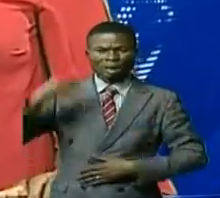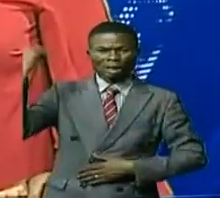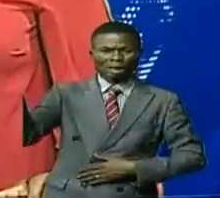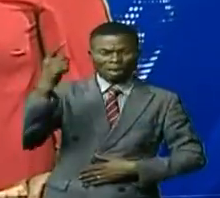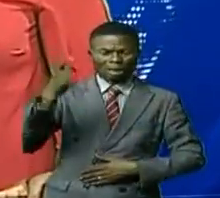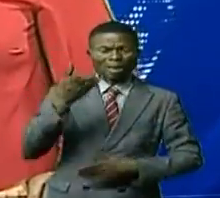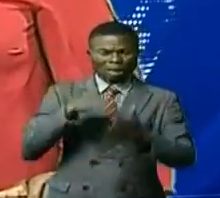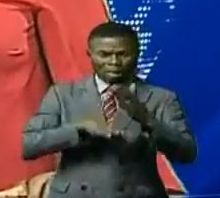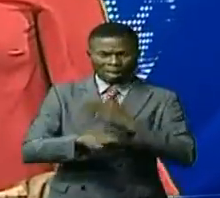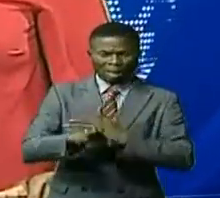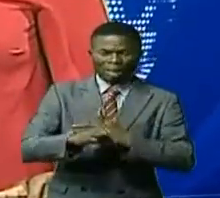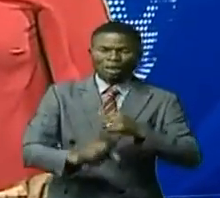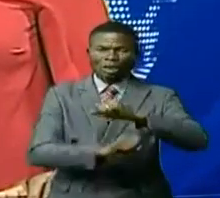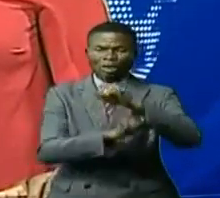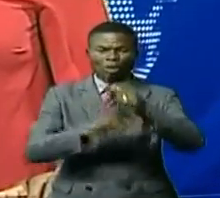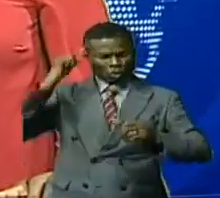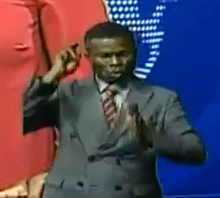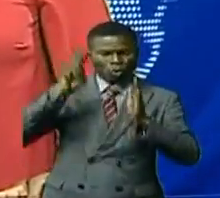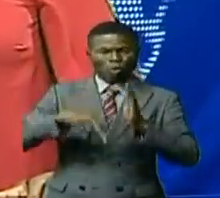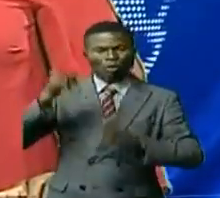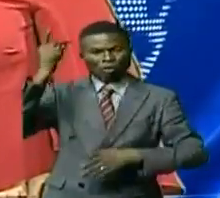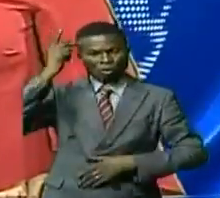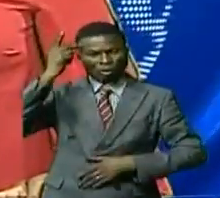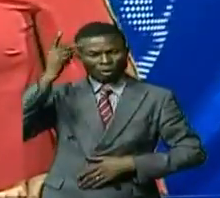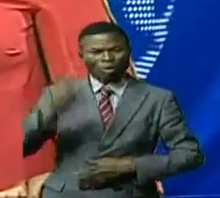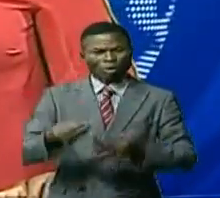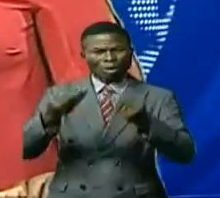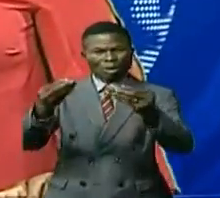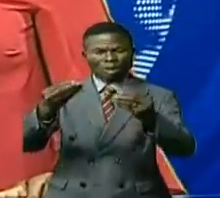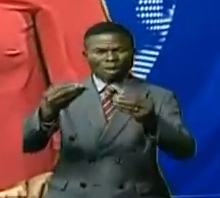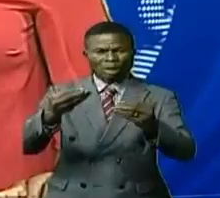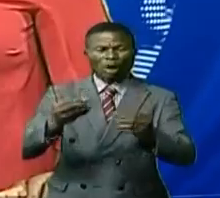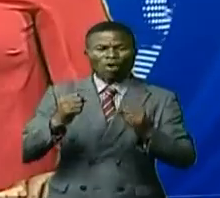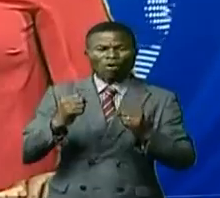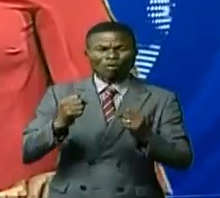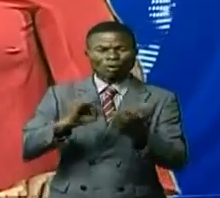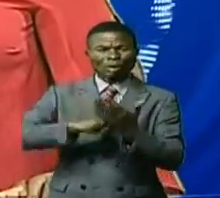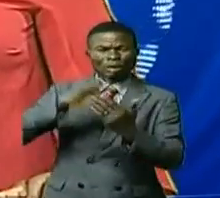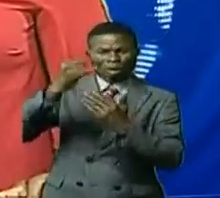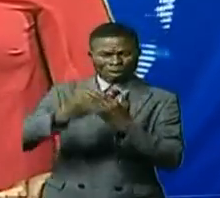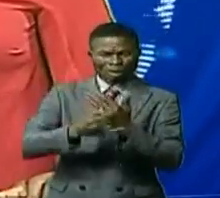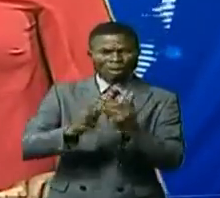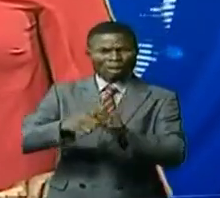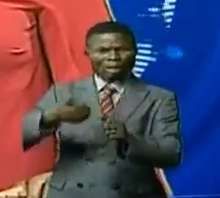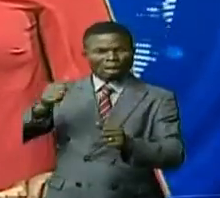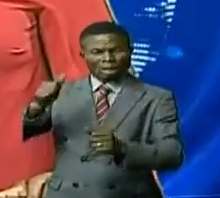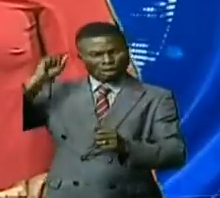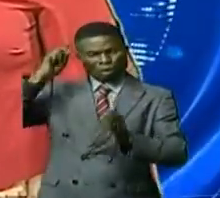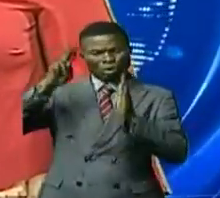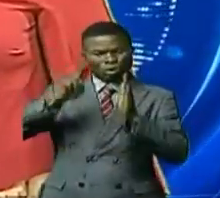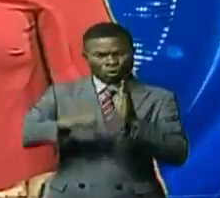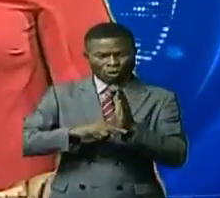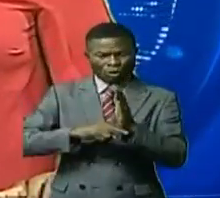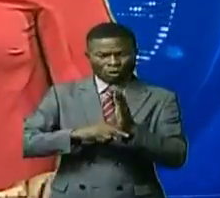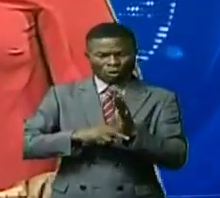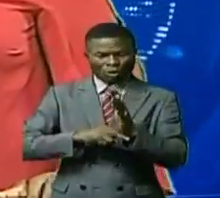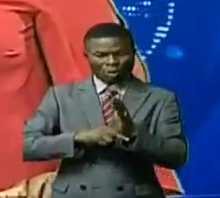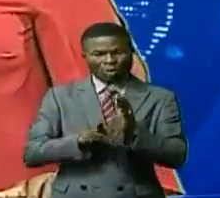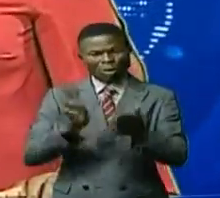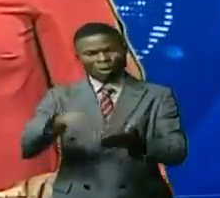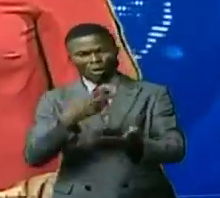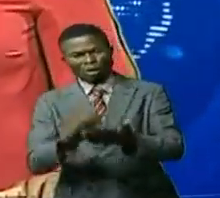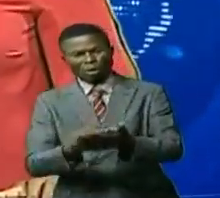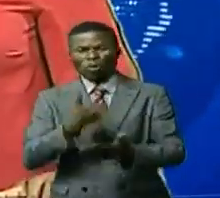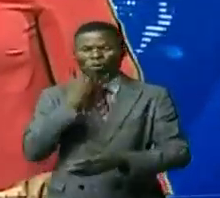parmi le pilier du gouvernement central pour donner un go efficace à ce projet, éviter au gouvernement de glisser dans les erreurs